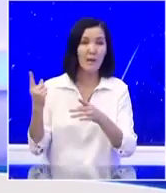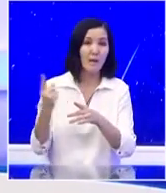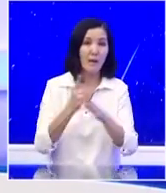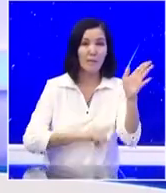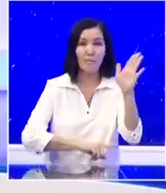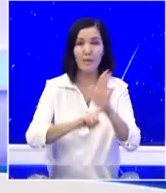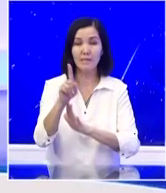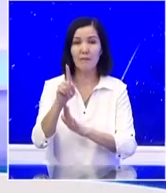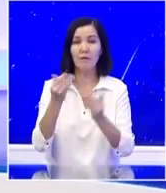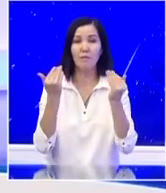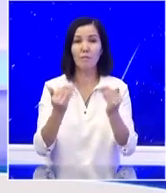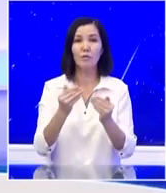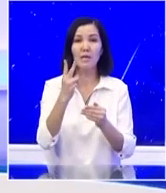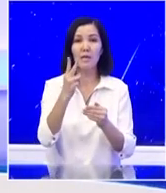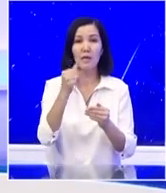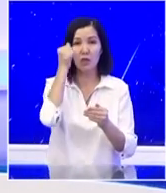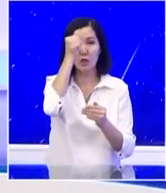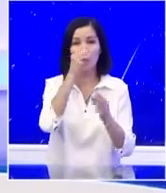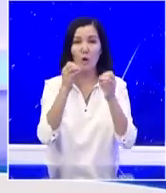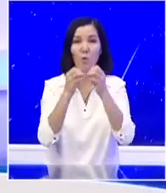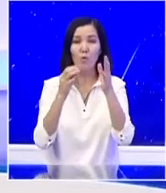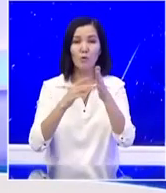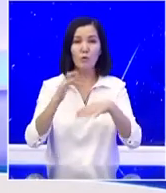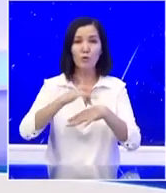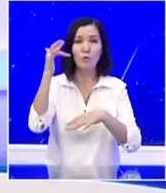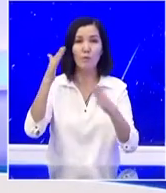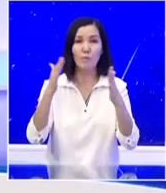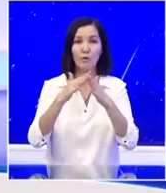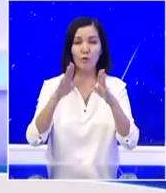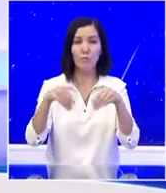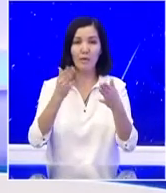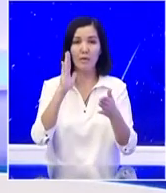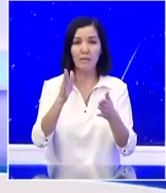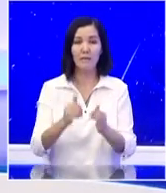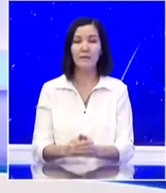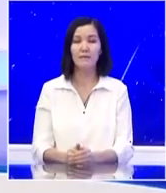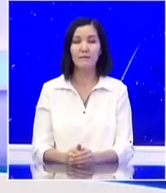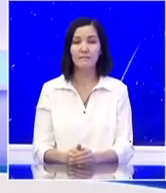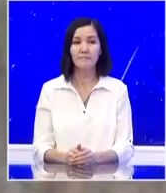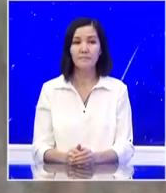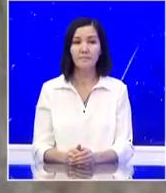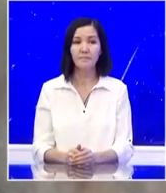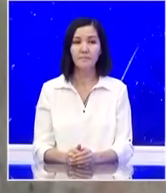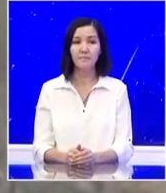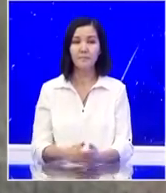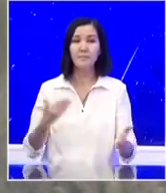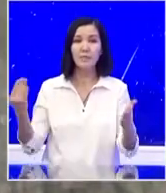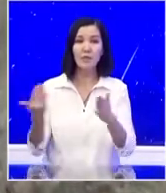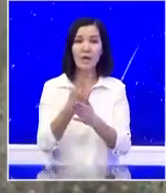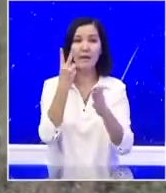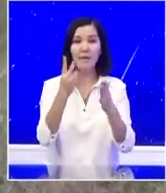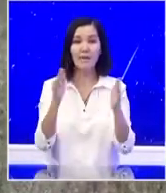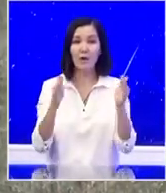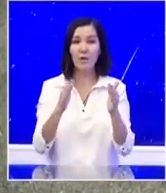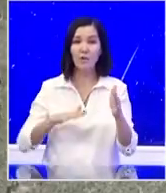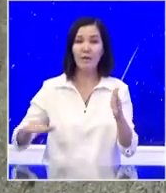басталып та кетті. Мұнда алдағы 2 жылда 19 көп қабатты тұрғын үй қолданысқа беріледі. Жаңа қос ауданның іргетасы